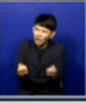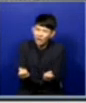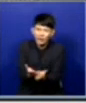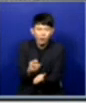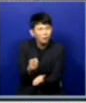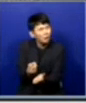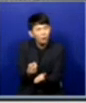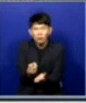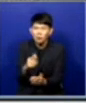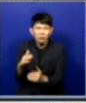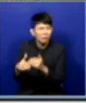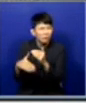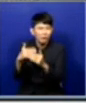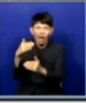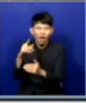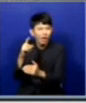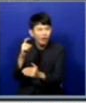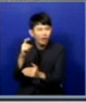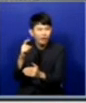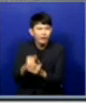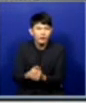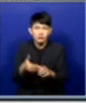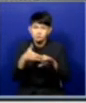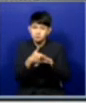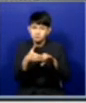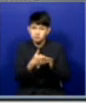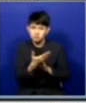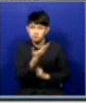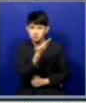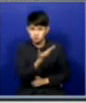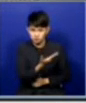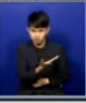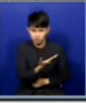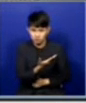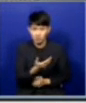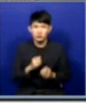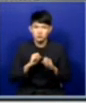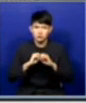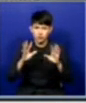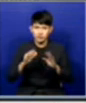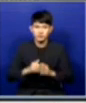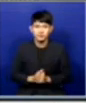ที่บนสไลด์เขียนไว้ชัดเจนนะคะ